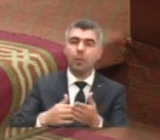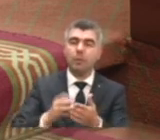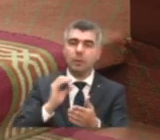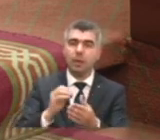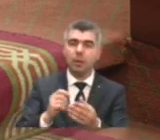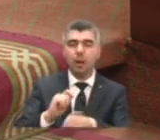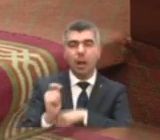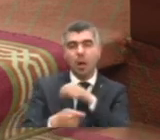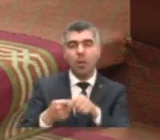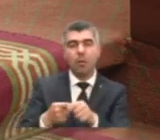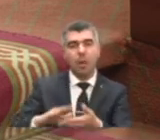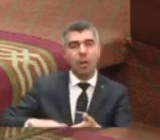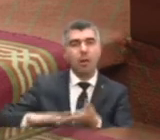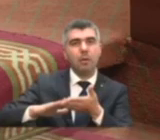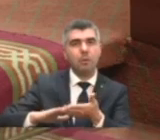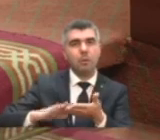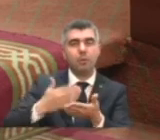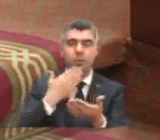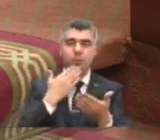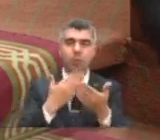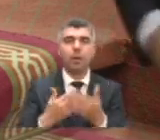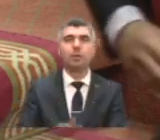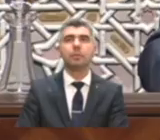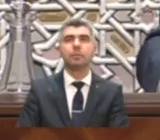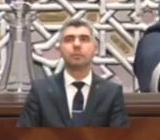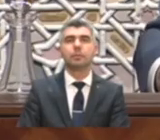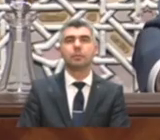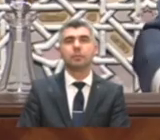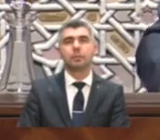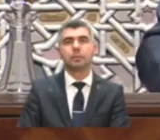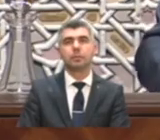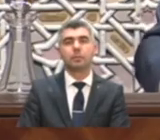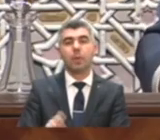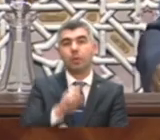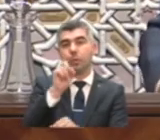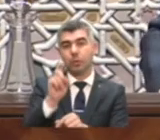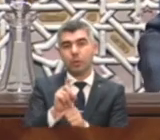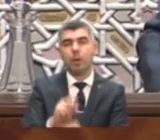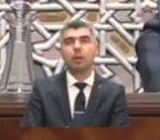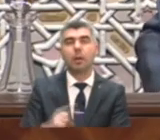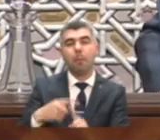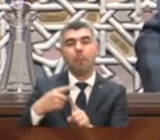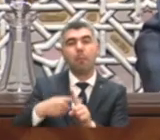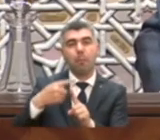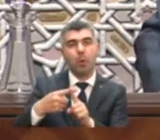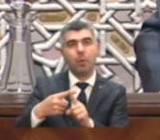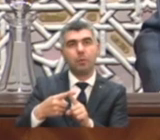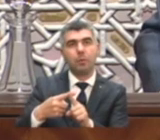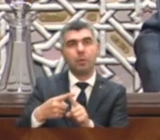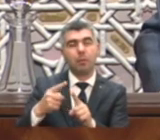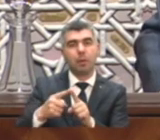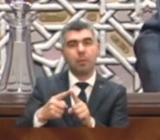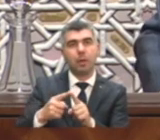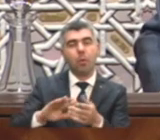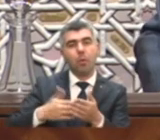القروي للمستوى اللي تنرغبوا له. شكرا. شكرا لكم. سؤال موالي عن ارتفاع تذاكر العبور